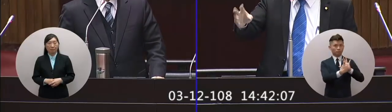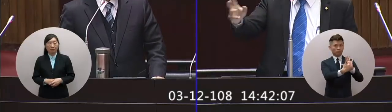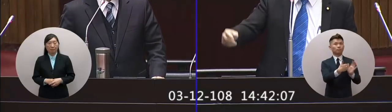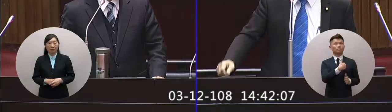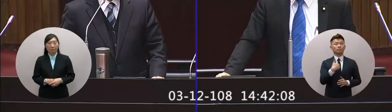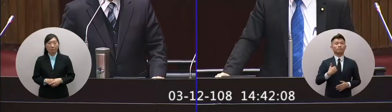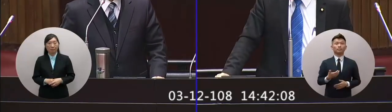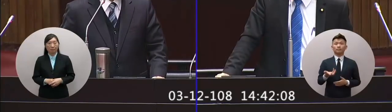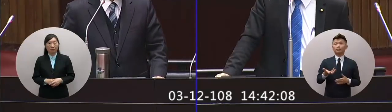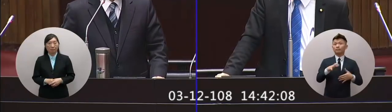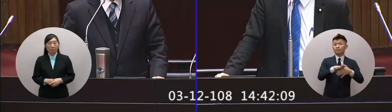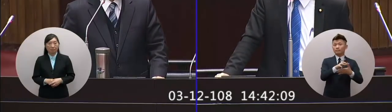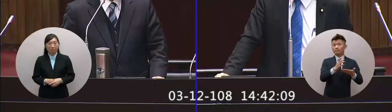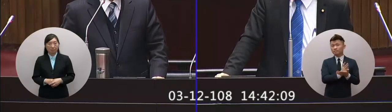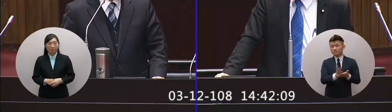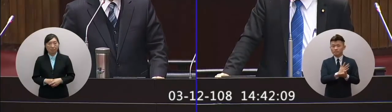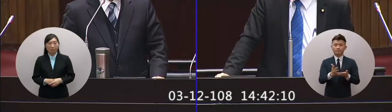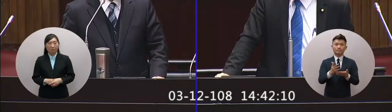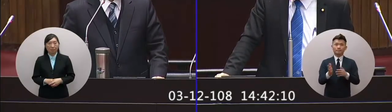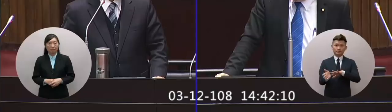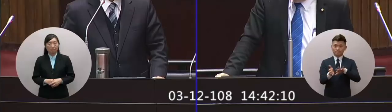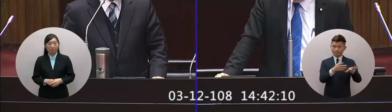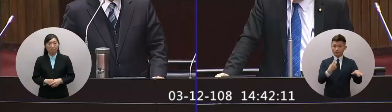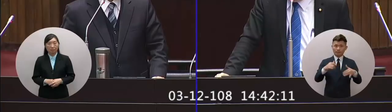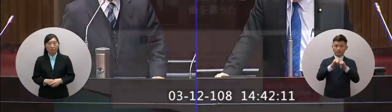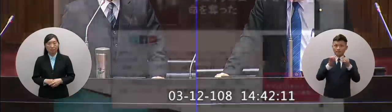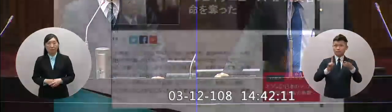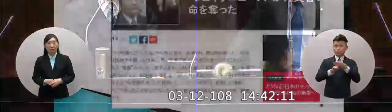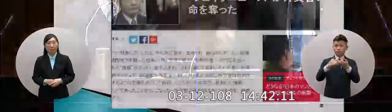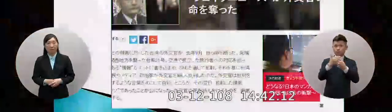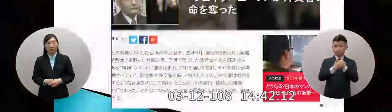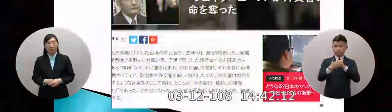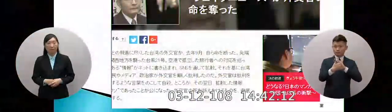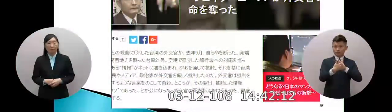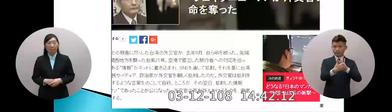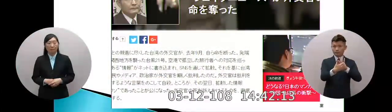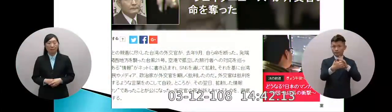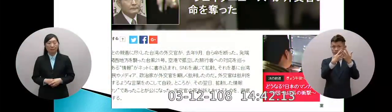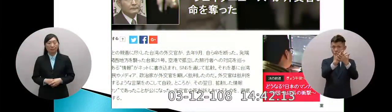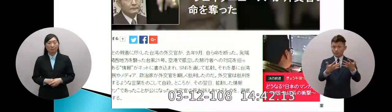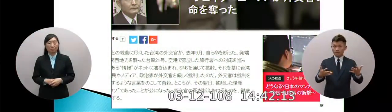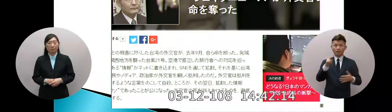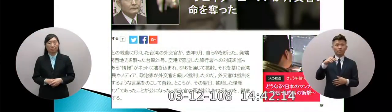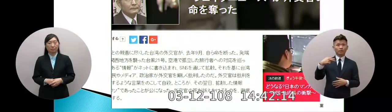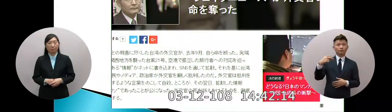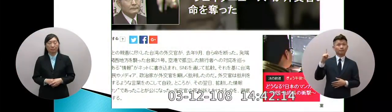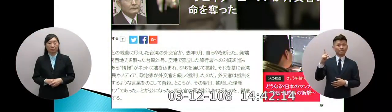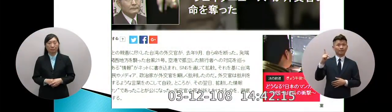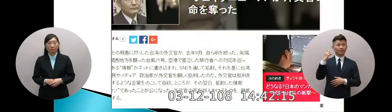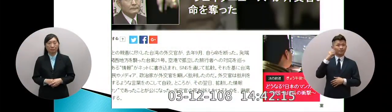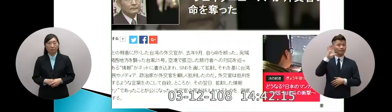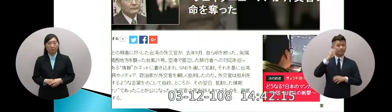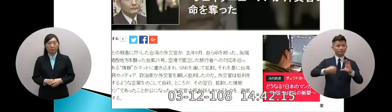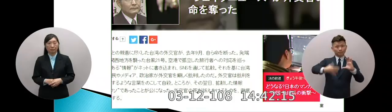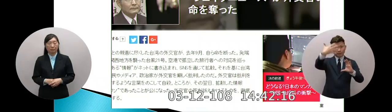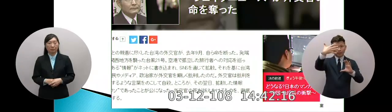东文工五贺，啊，现在民主防务网了哈。民主防务网里面呢，我们看到 NHK 特别报道啊，说失控的新